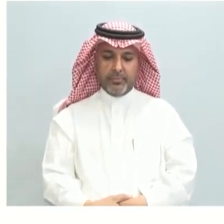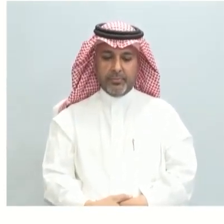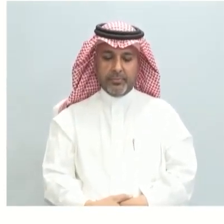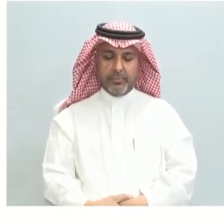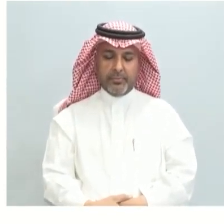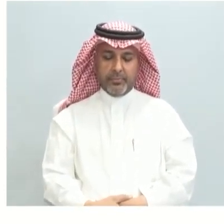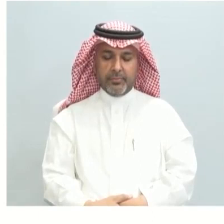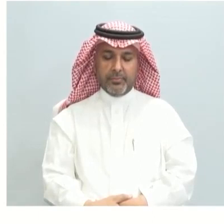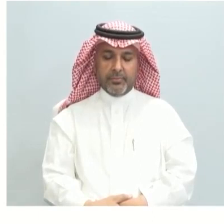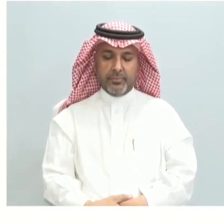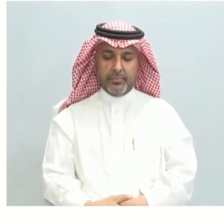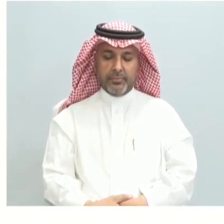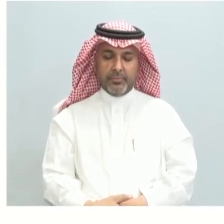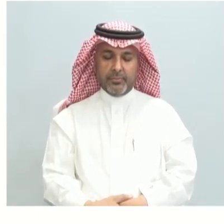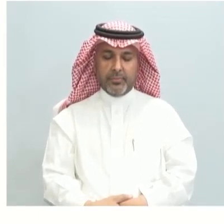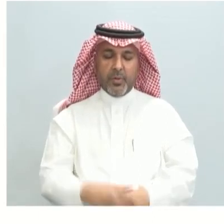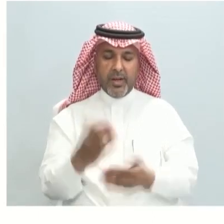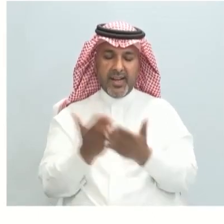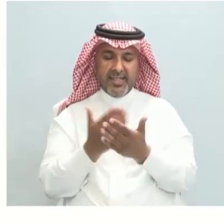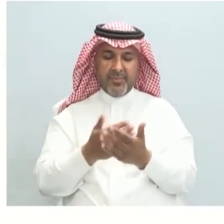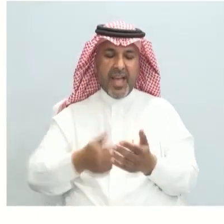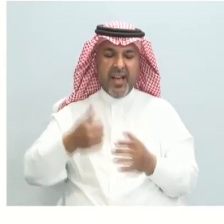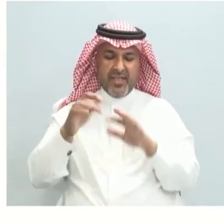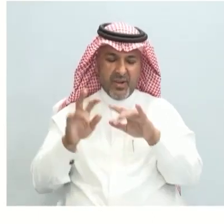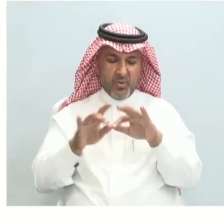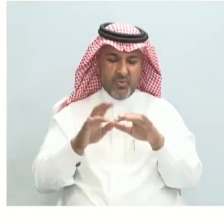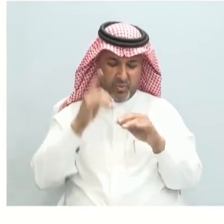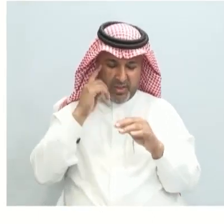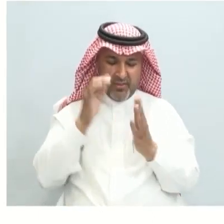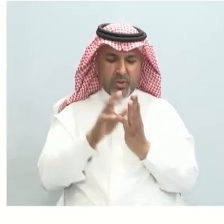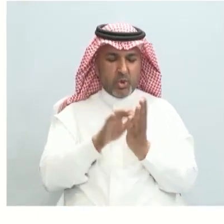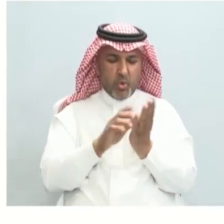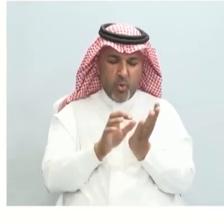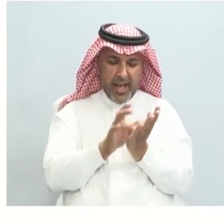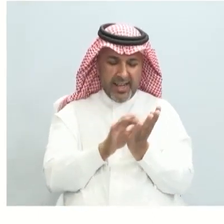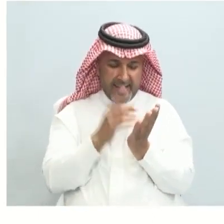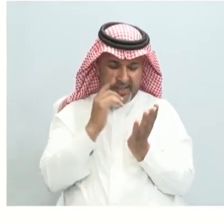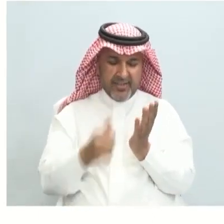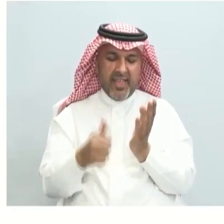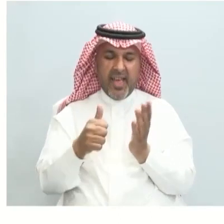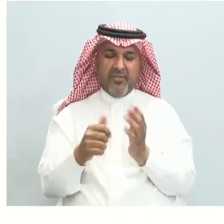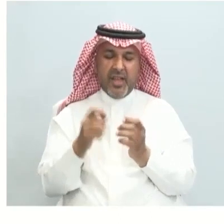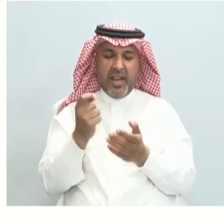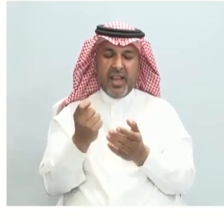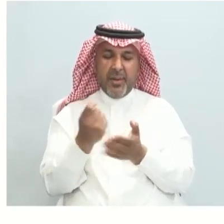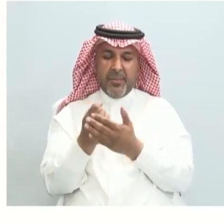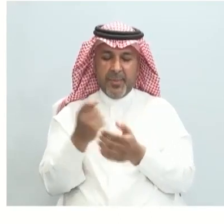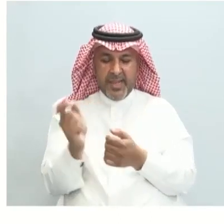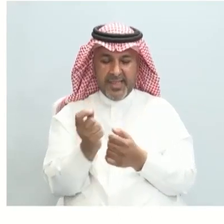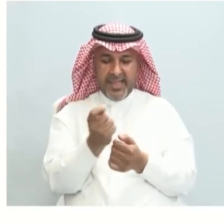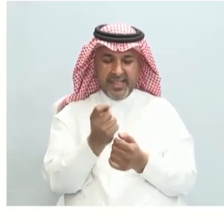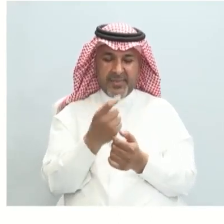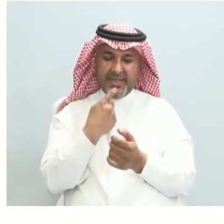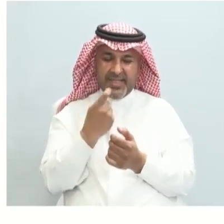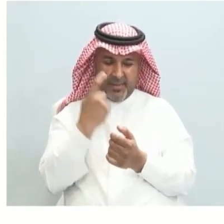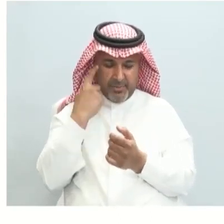في أدوات ال- ال- الرسم ال- ال- ال- التقنية يكون أفضل من الرسم اليدوي. نشوف تحقق من